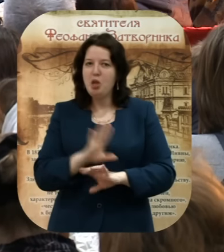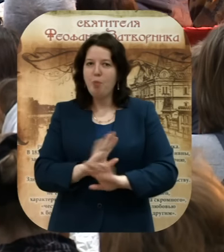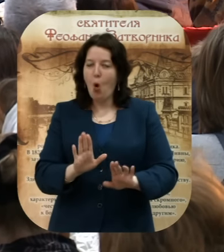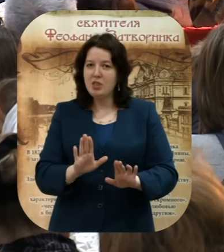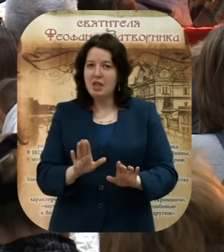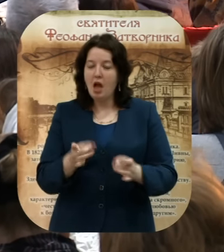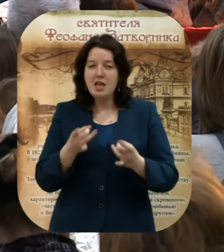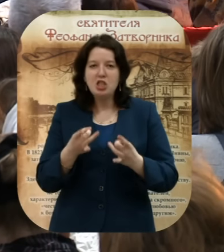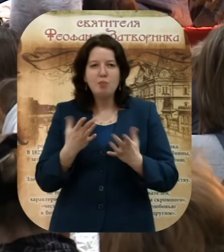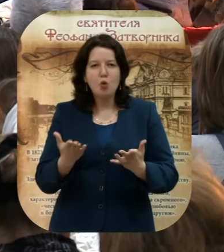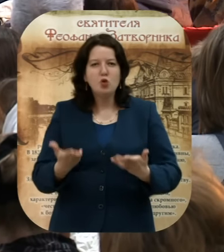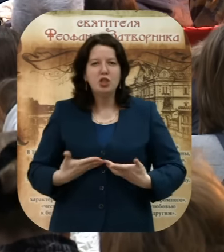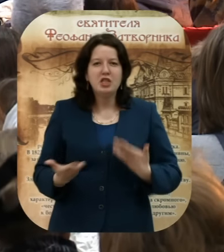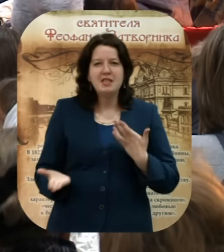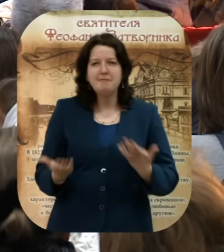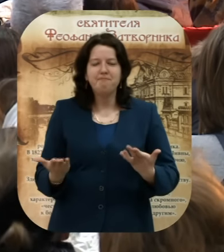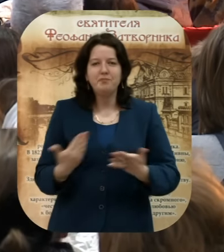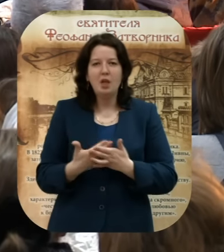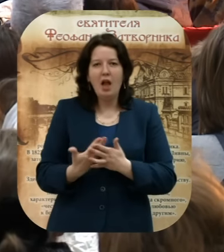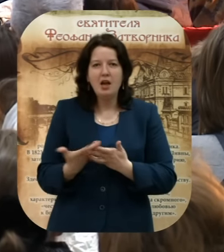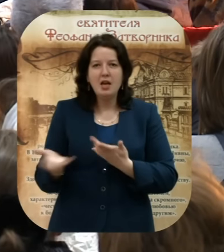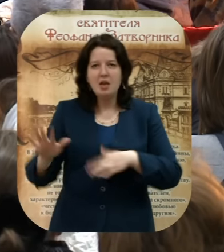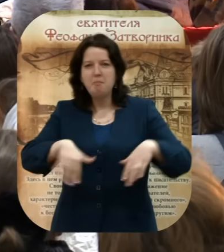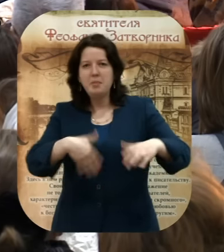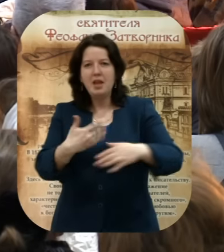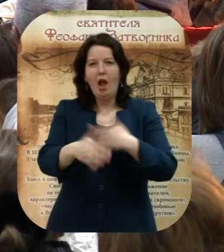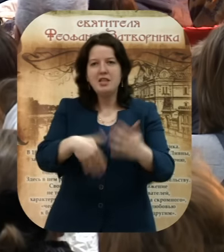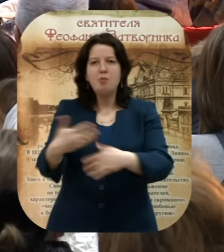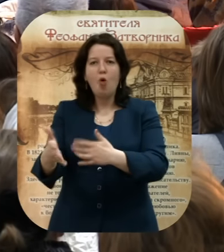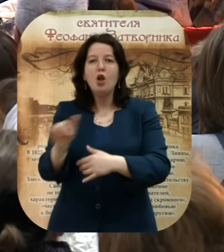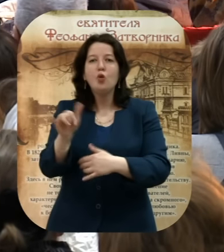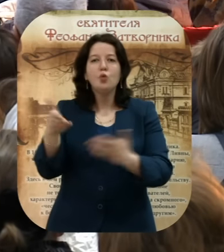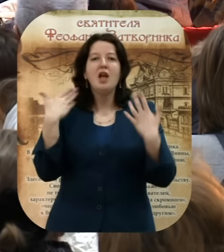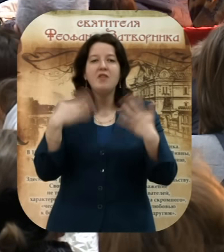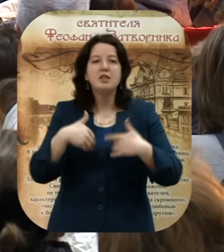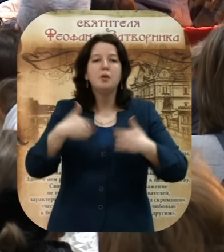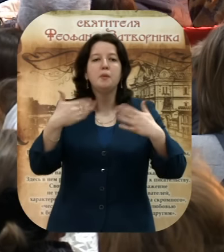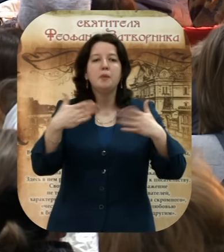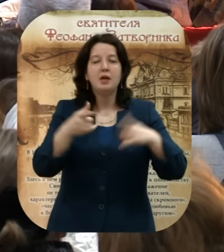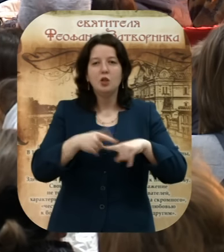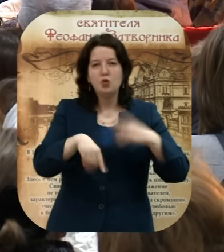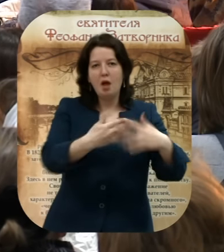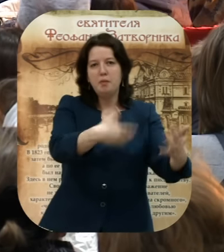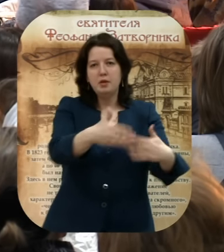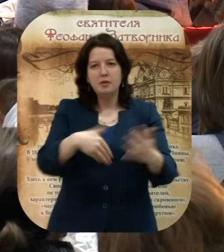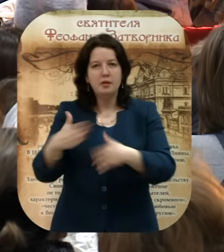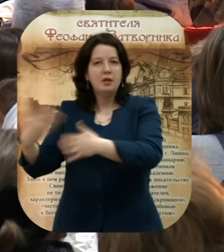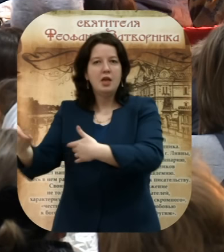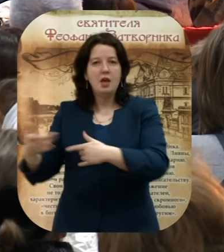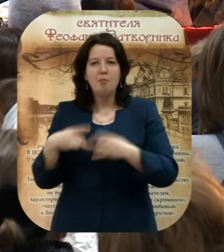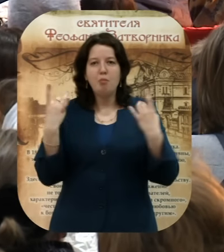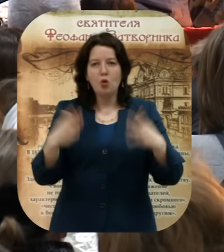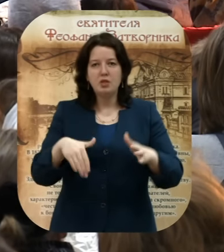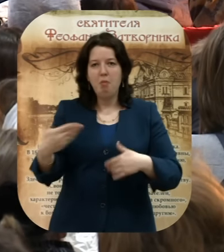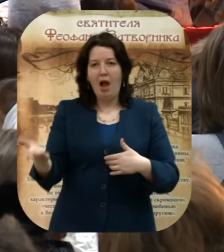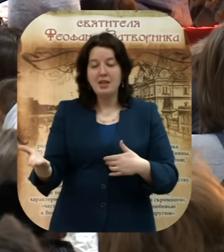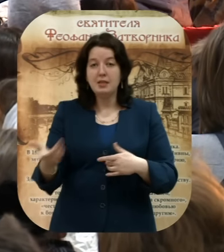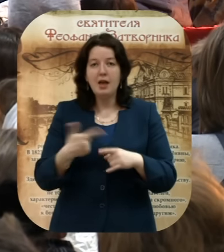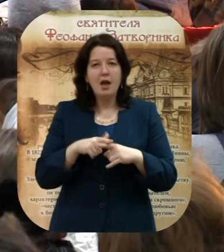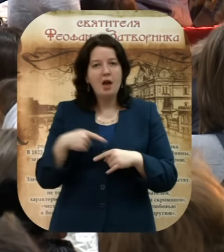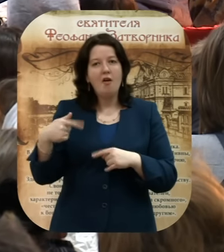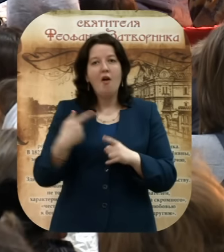жизнь, знаете ли, как перекати поле, знаете, куда дунул ветер, это легчайшее, это так, туда и покатилось, в